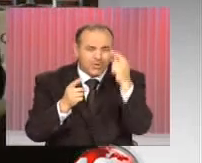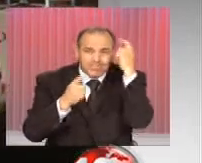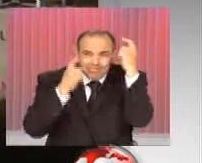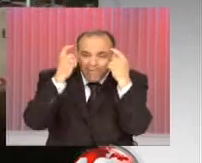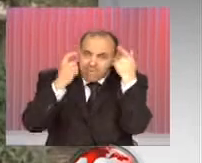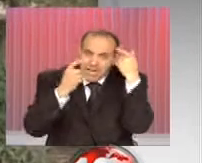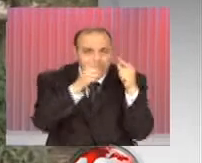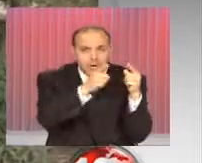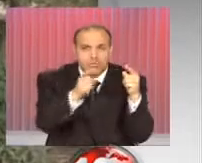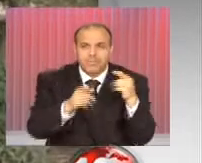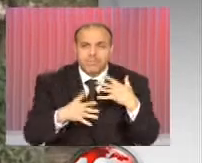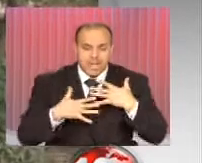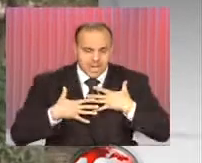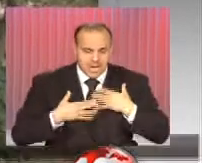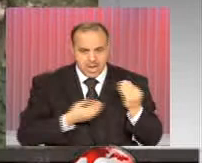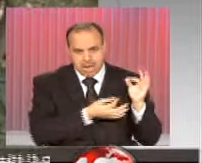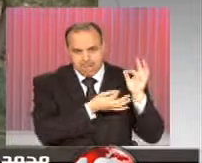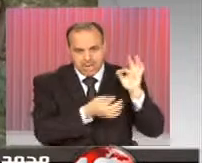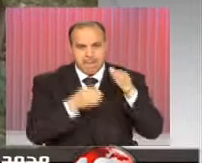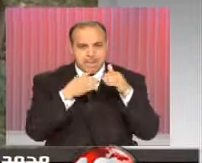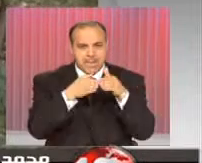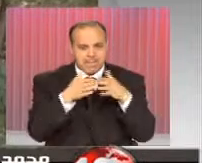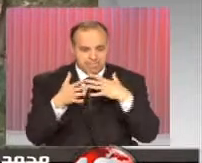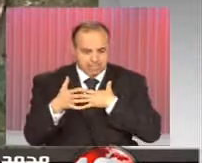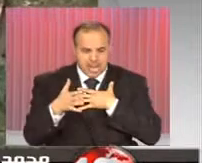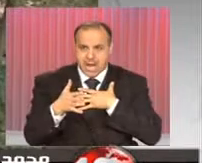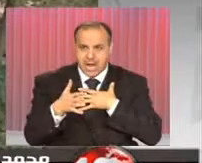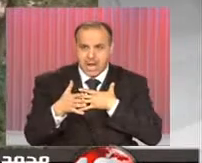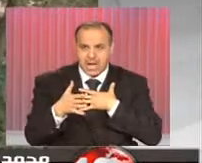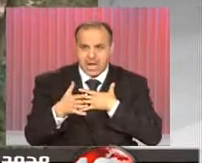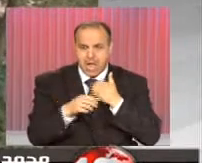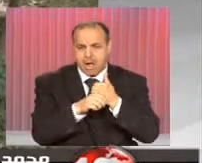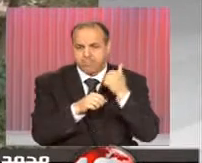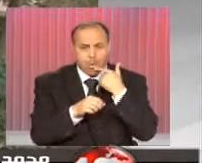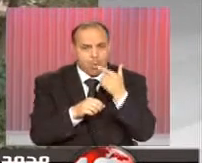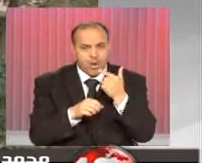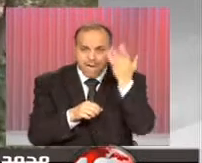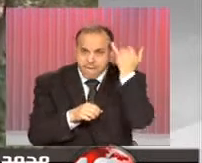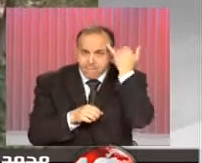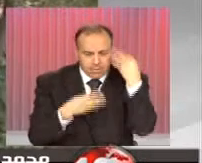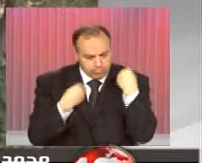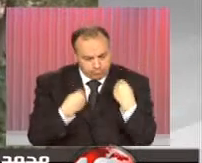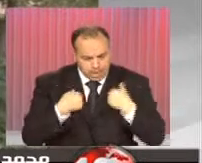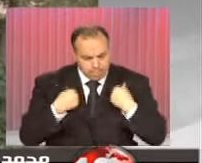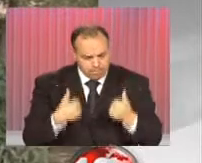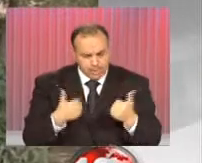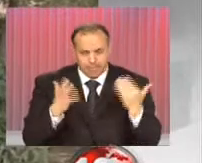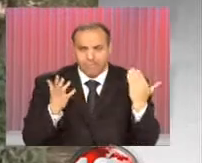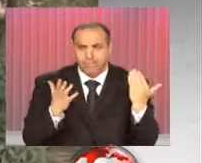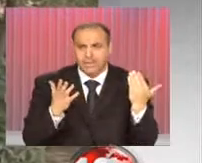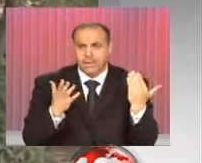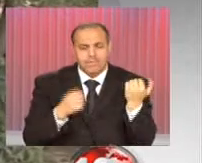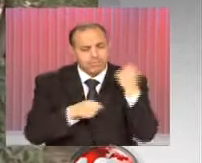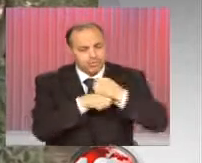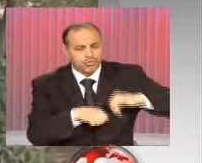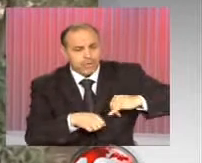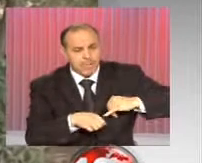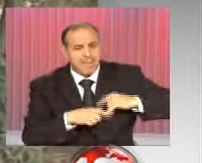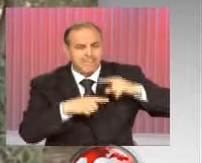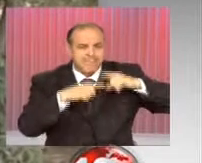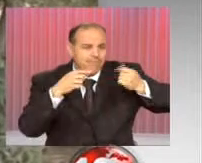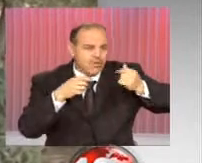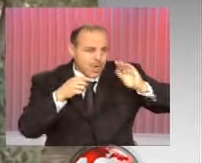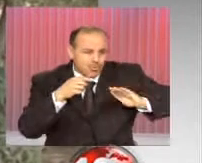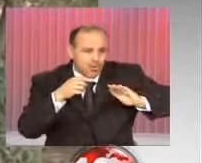التصورات. سيفتي مقدم مطلب باش نكون في السيبر بارك، لاني فكره بها هي اولا كباعث شاب تنقص